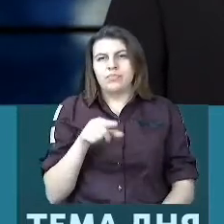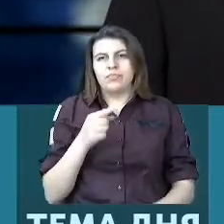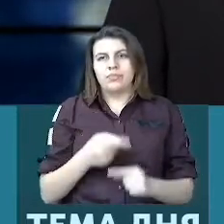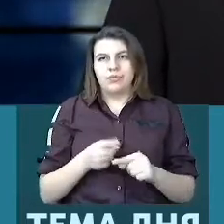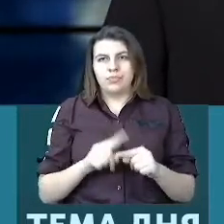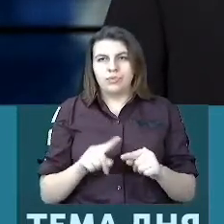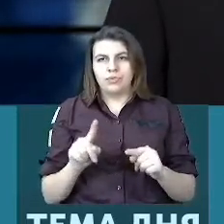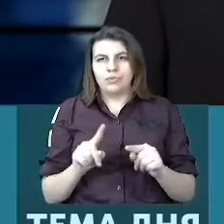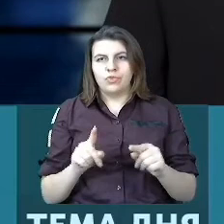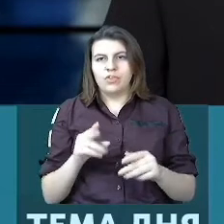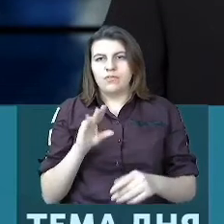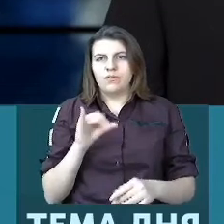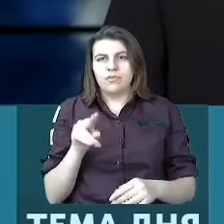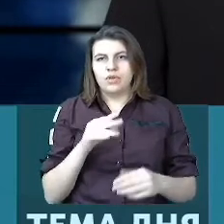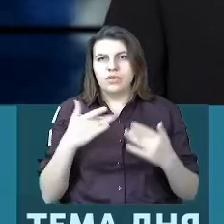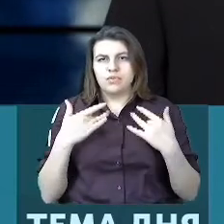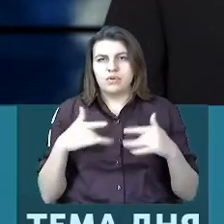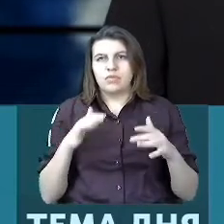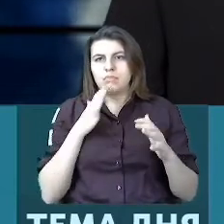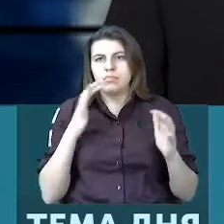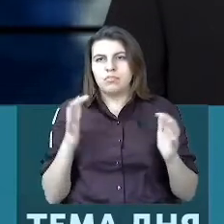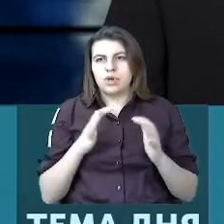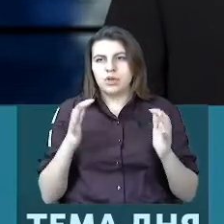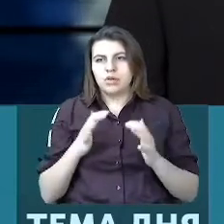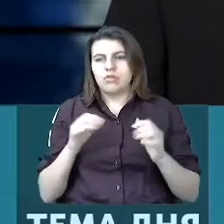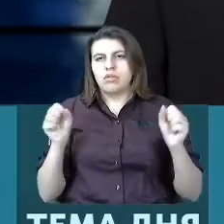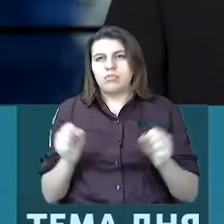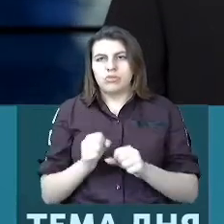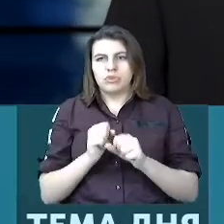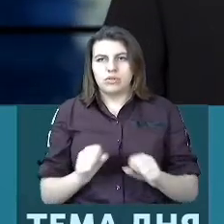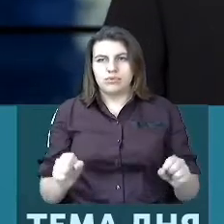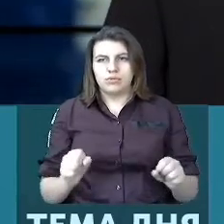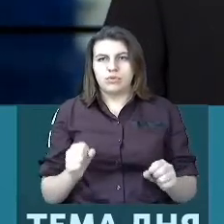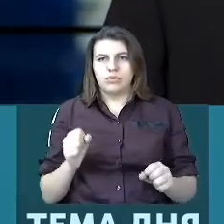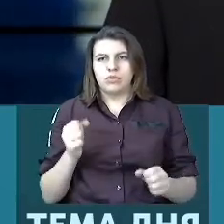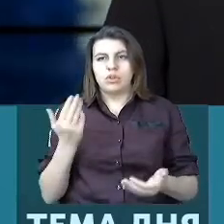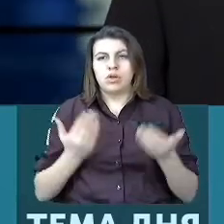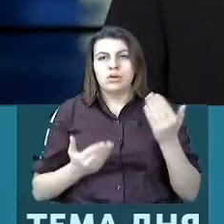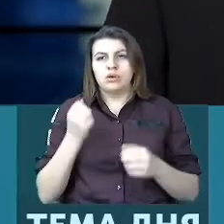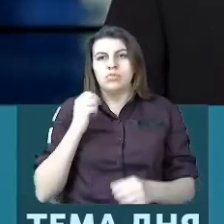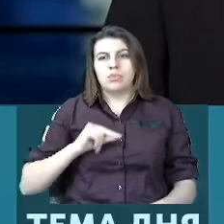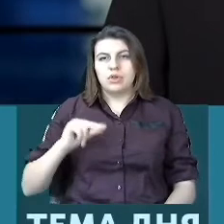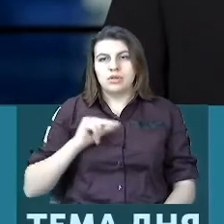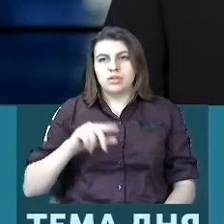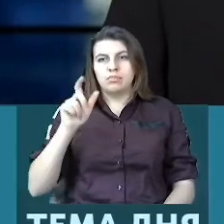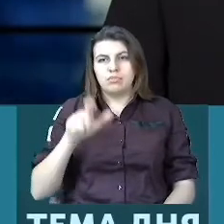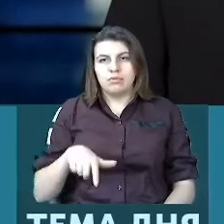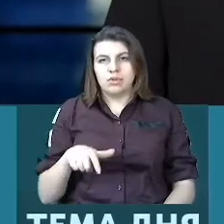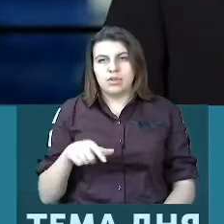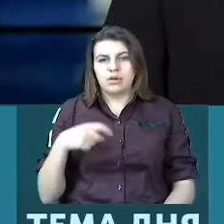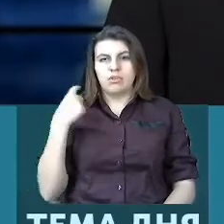уберегтися навіть сумлінним виконанням обов'язків неможливо. Тобто, якщо працівник не там з'являється в нетверезому стані,